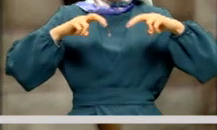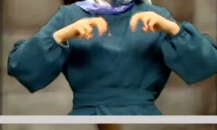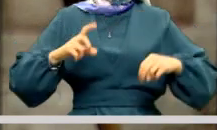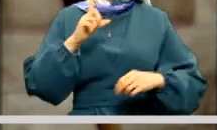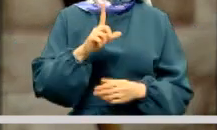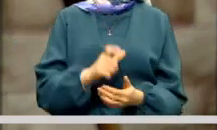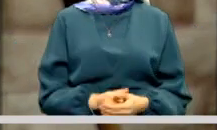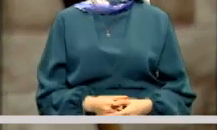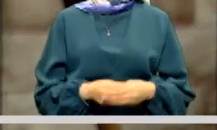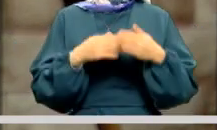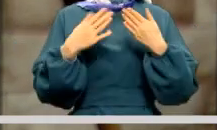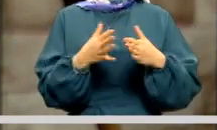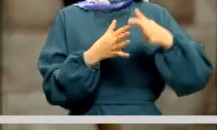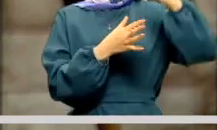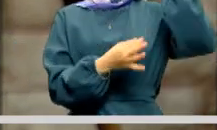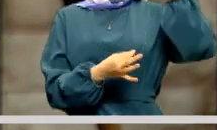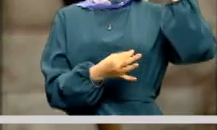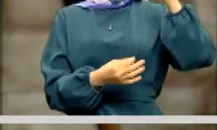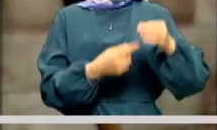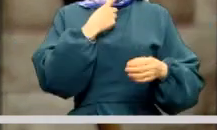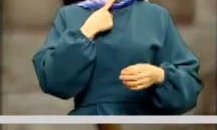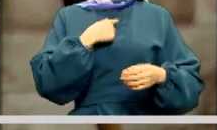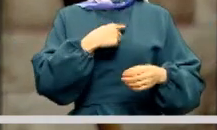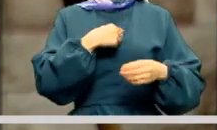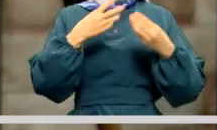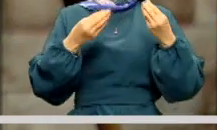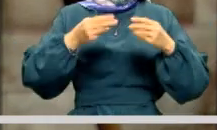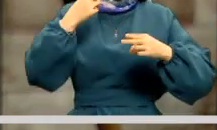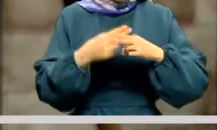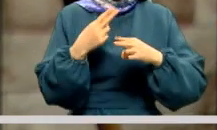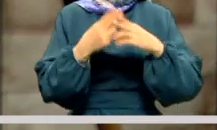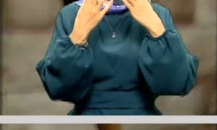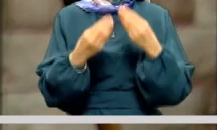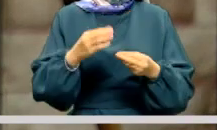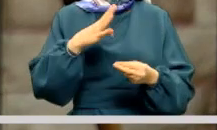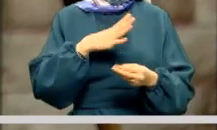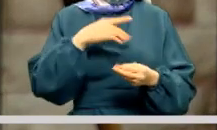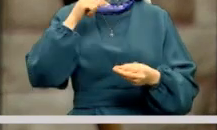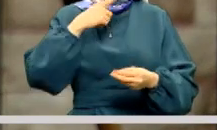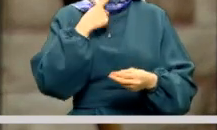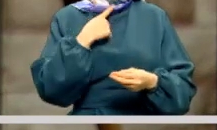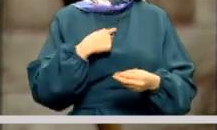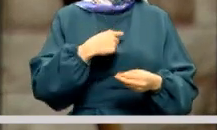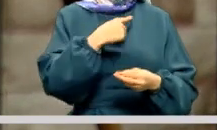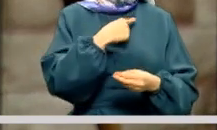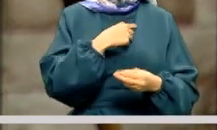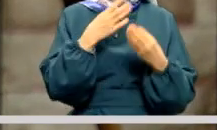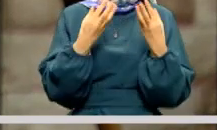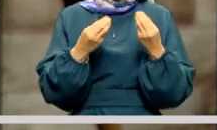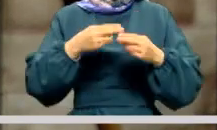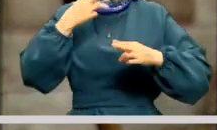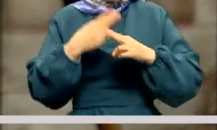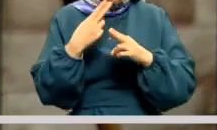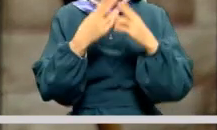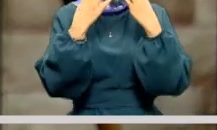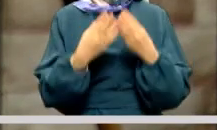ama insanının nefsi çok acelecidir ve bu nefis çoğunlukla aceleci olan